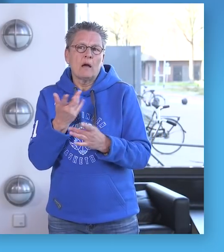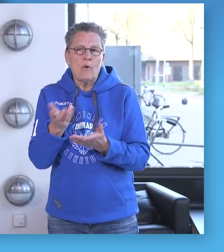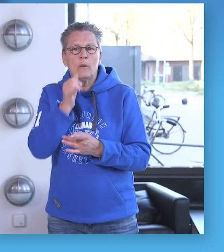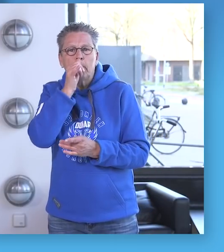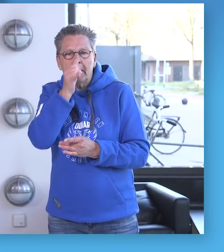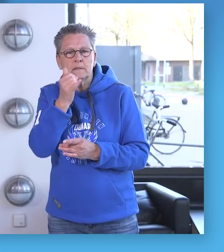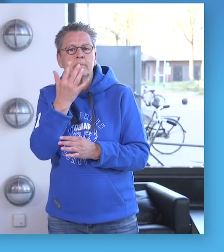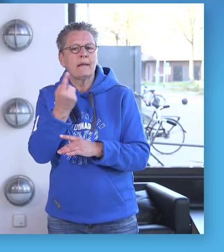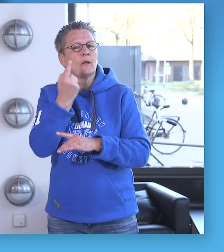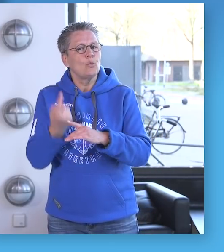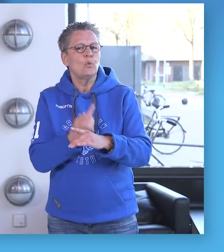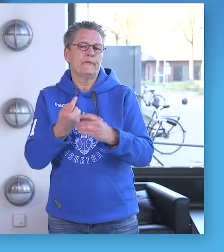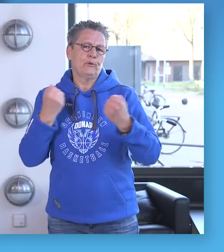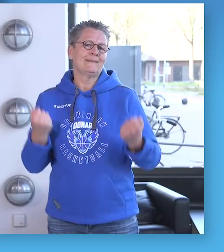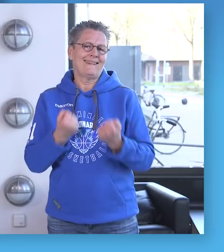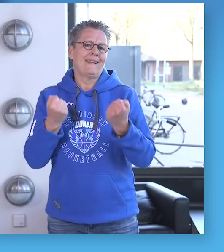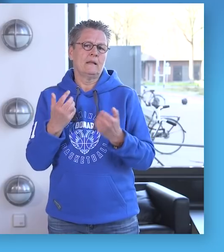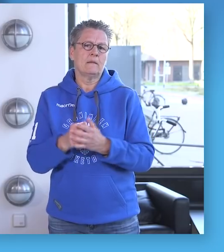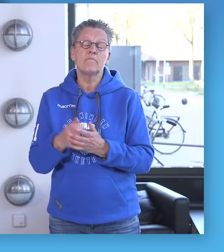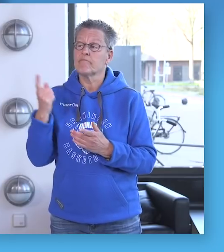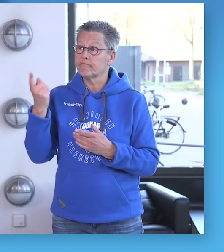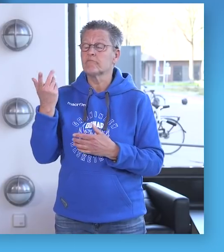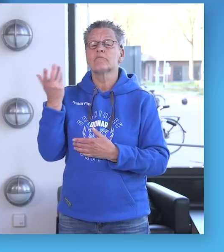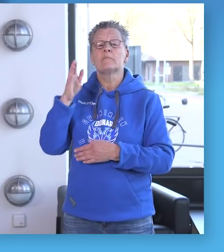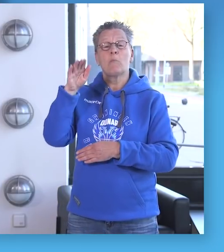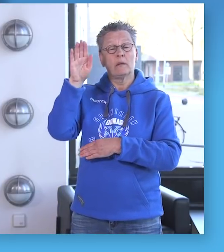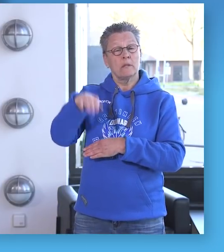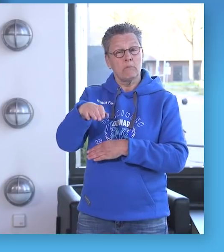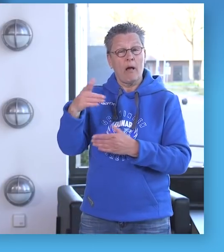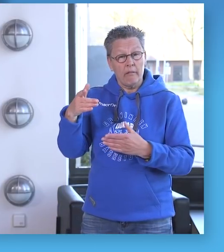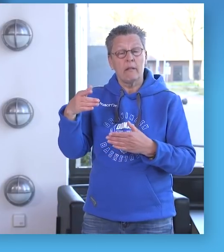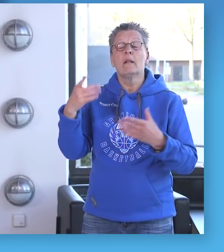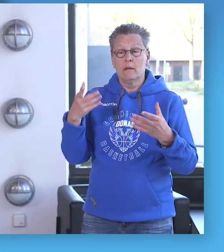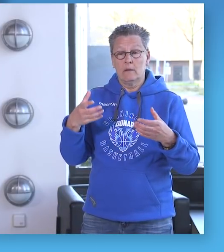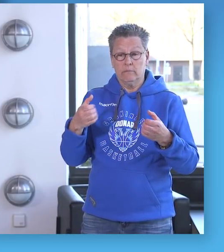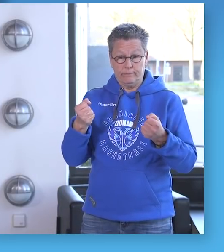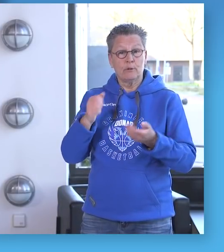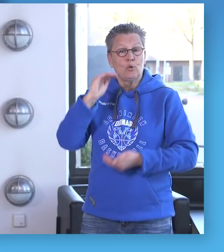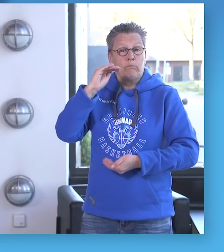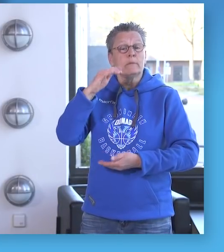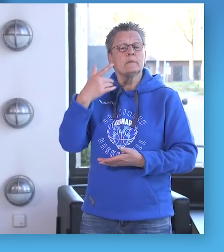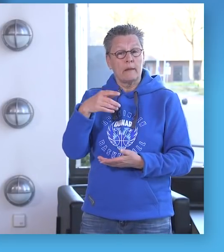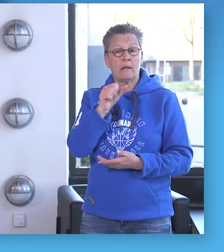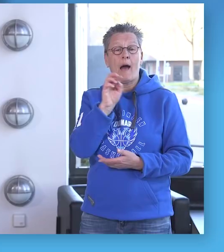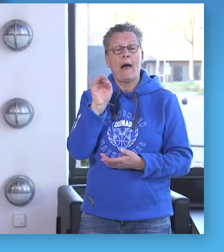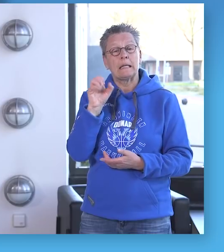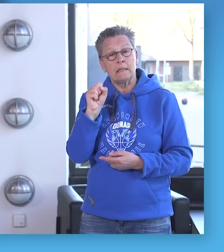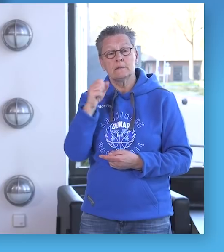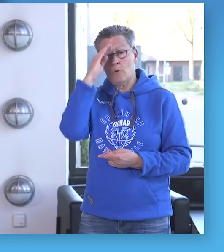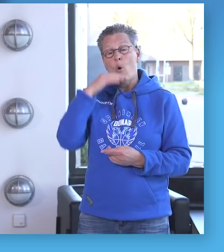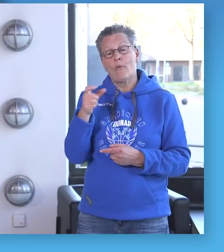eigenlijk. En dan de basketbalcup, de finale gehaald tegen Ares. Achtereenvolgens Hoofddorp,